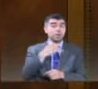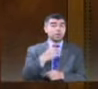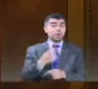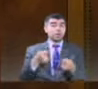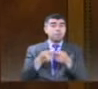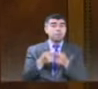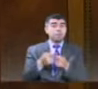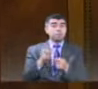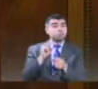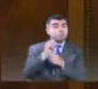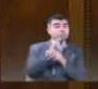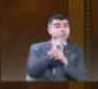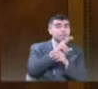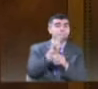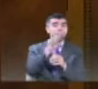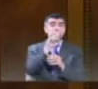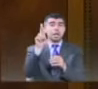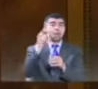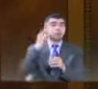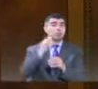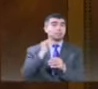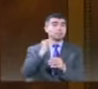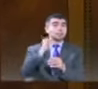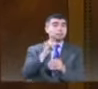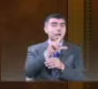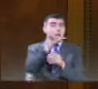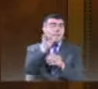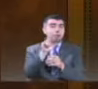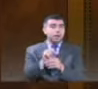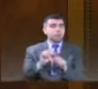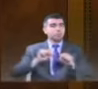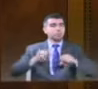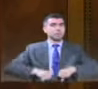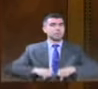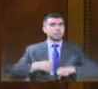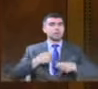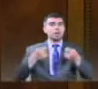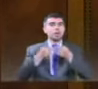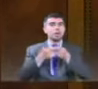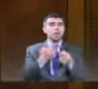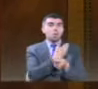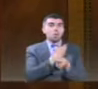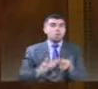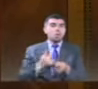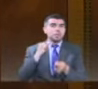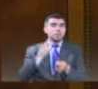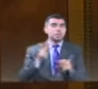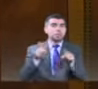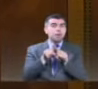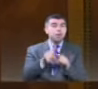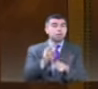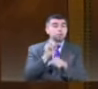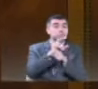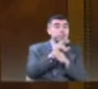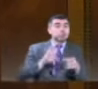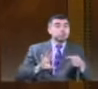الجولات التي يقوم بها جلالة الملك في إفريقيا، ويجب على الحكومة أن تسير هذه الزيارات وهذه